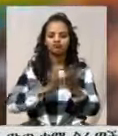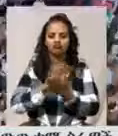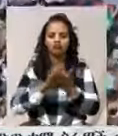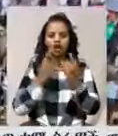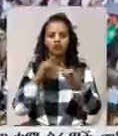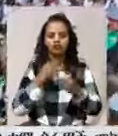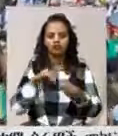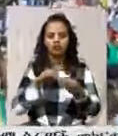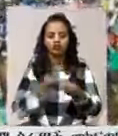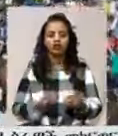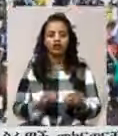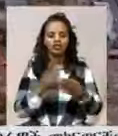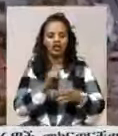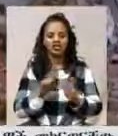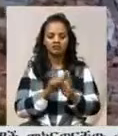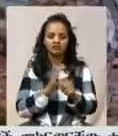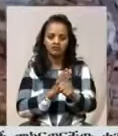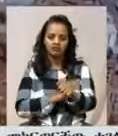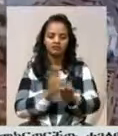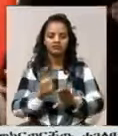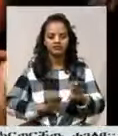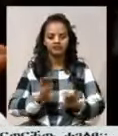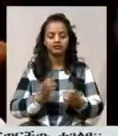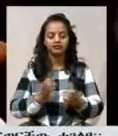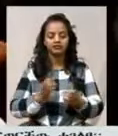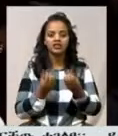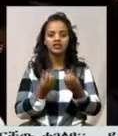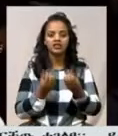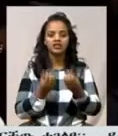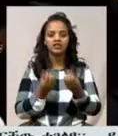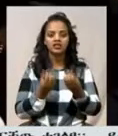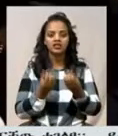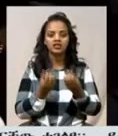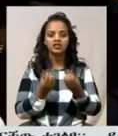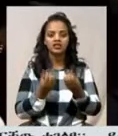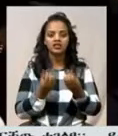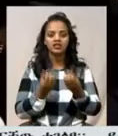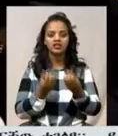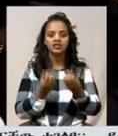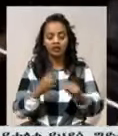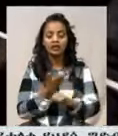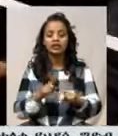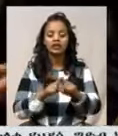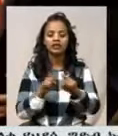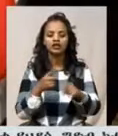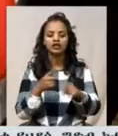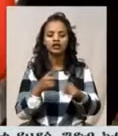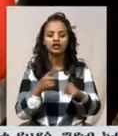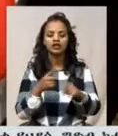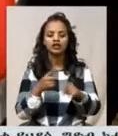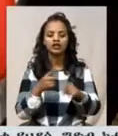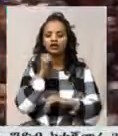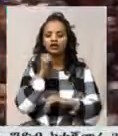ጨምሮ በርካታ የህግ ማሻሻዮች ተደርገዋል። በርካታ ፖለቲከኞች ከእስር ተለቀዋል። ነገር ግን ሂደቱ አልጋ በአልጋም አልነበረም። ሰኔ